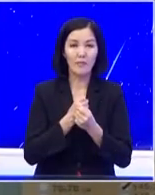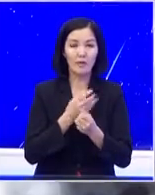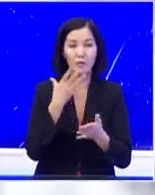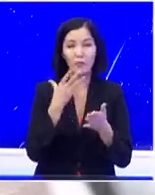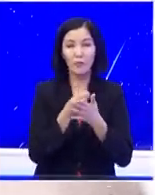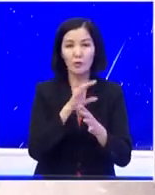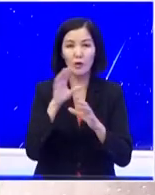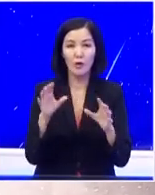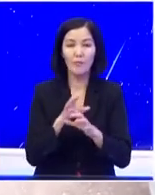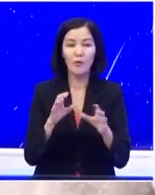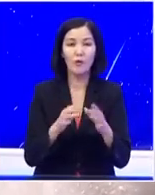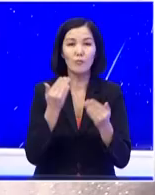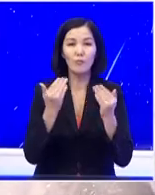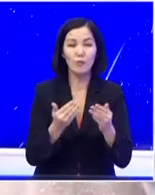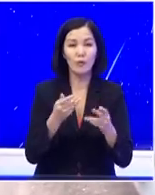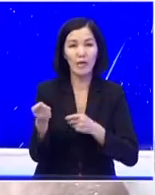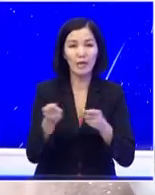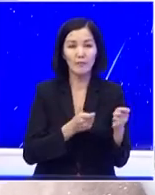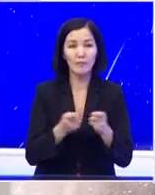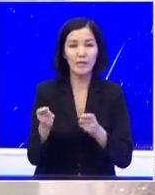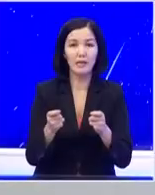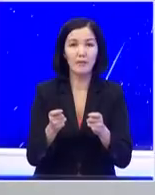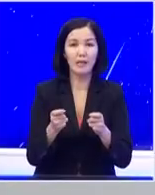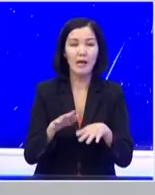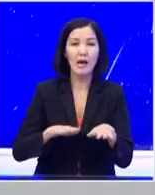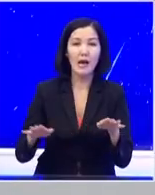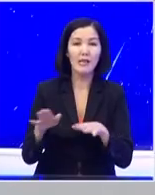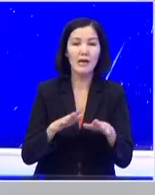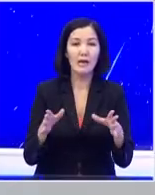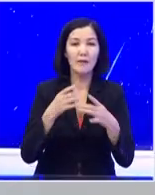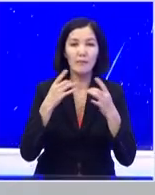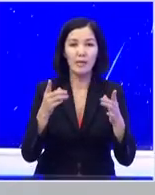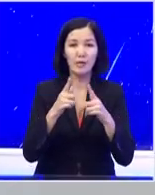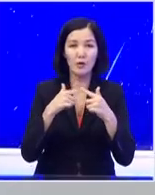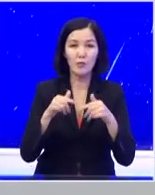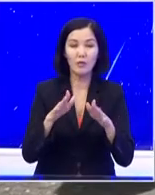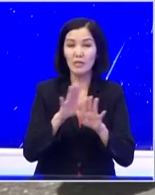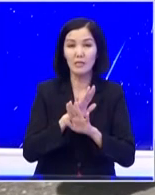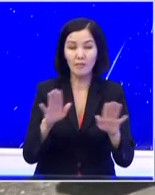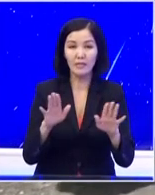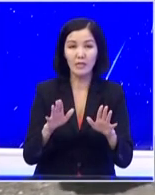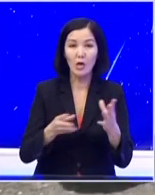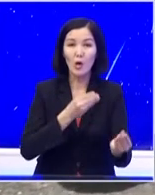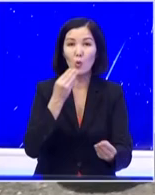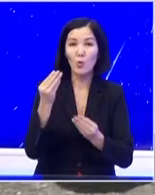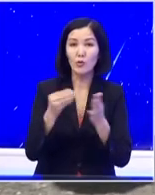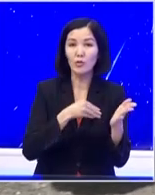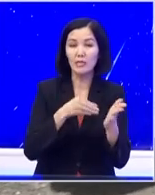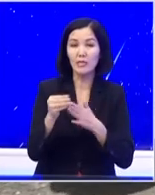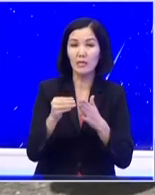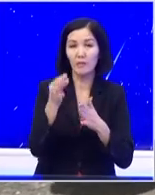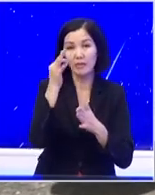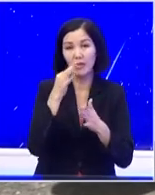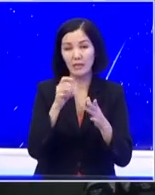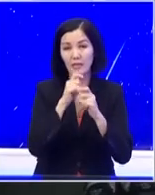жүр. Міне бүгін ел ағалары бұл бүлдіршіндерді алаңға жинап арнайы мереке ұйымдастырмаса да, ойыншықтар сатып алып беріп, тосын